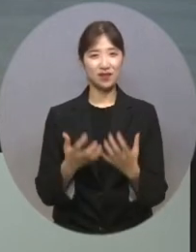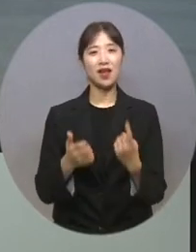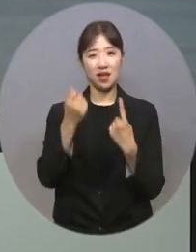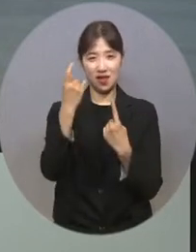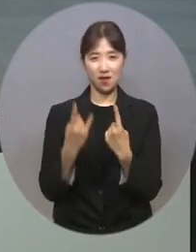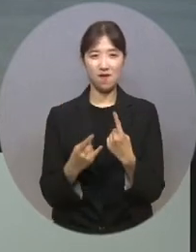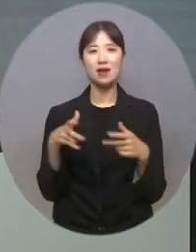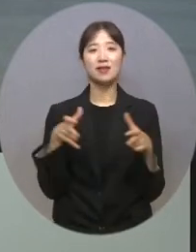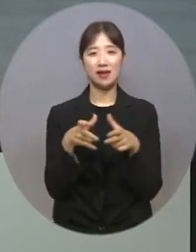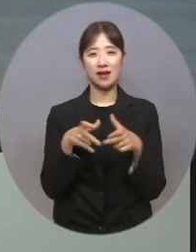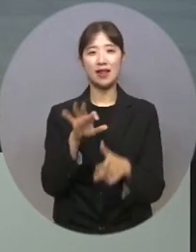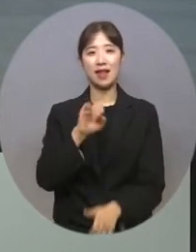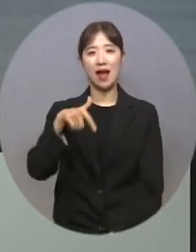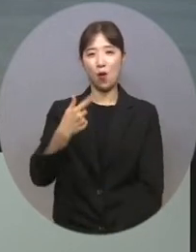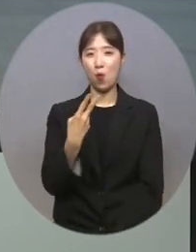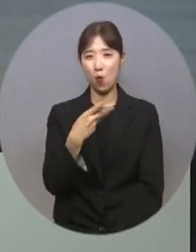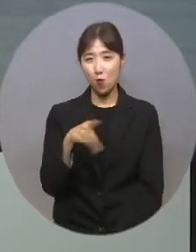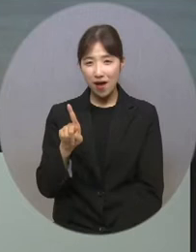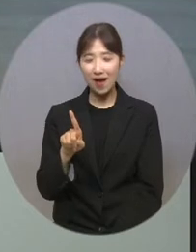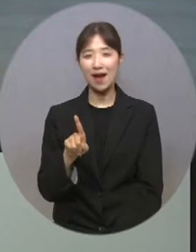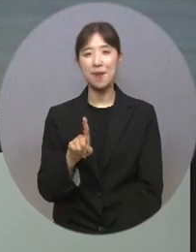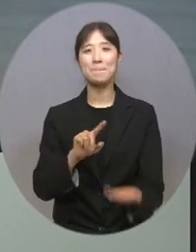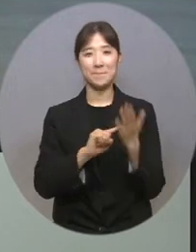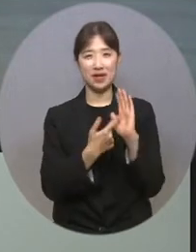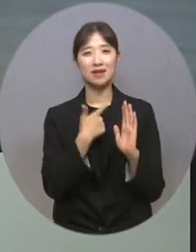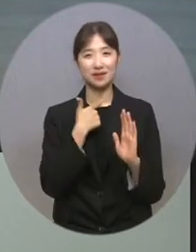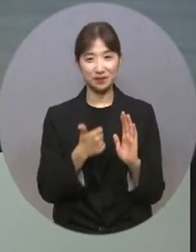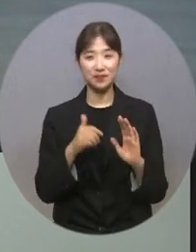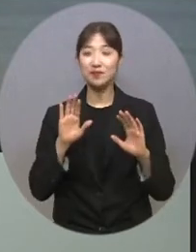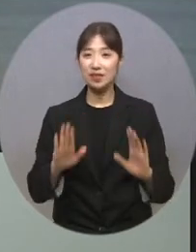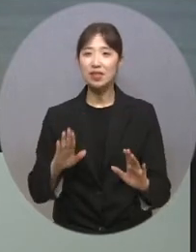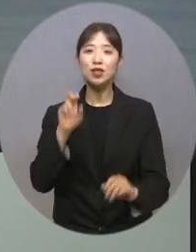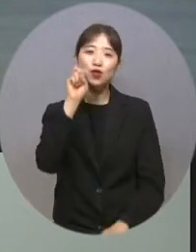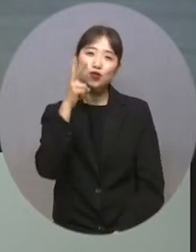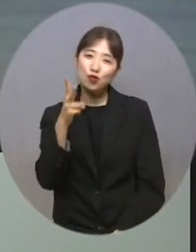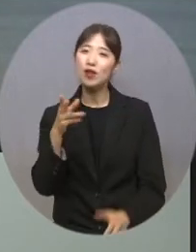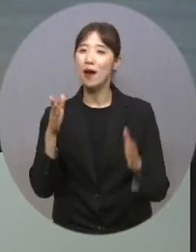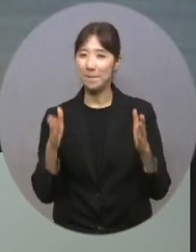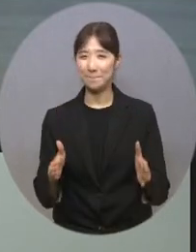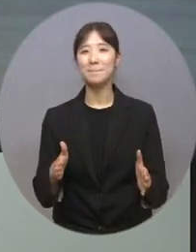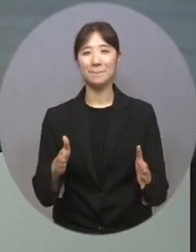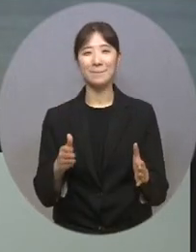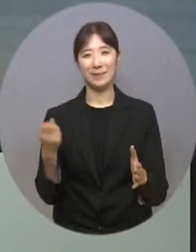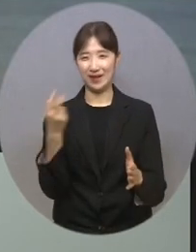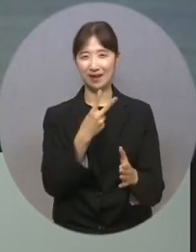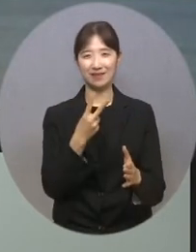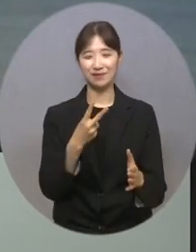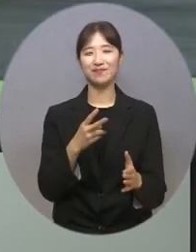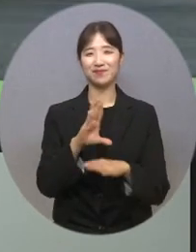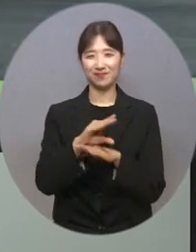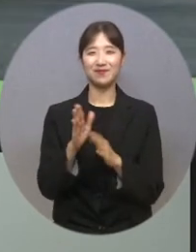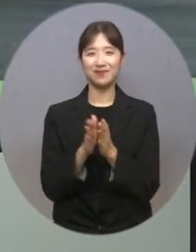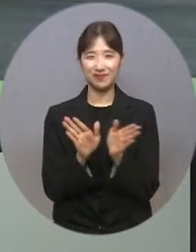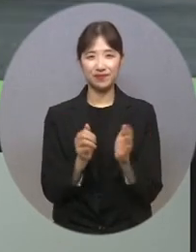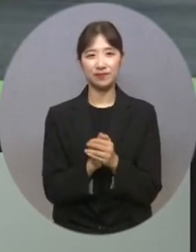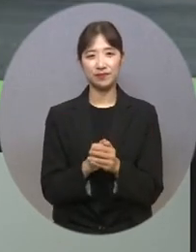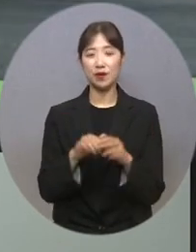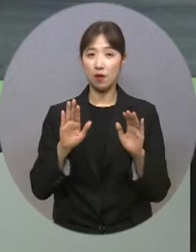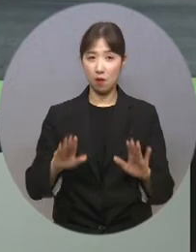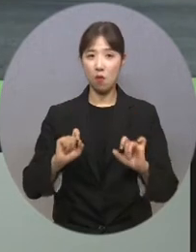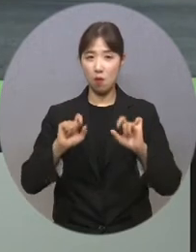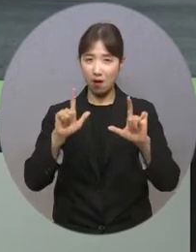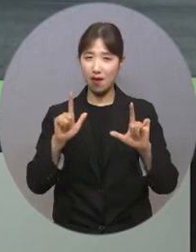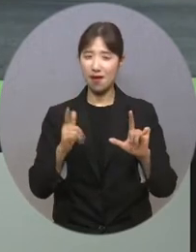장애나 보라 방영이 있었는데요 약 2달여 만에 이렇게 인사드립니다 올해 상반기 었죠